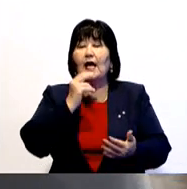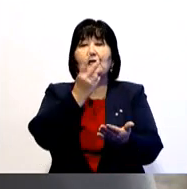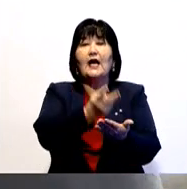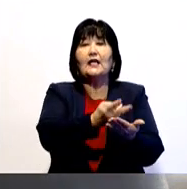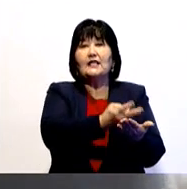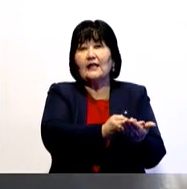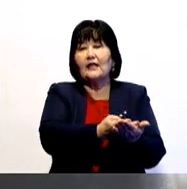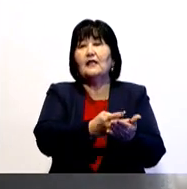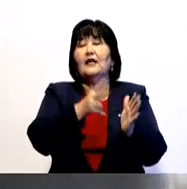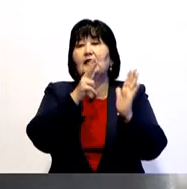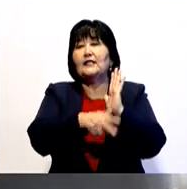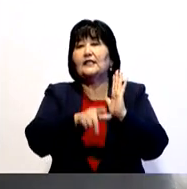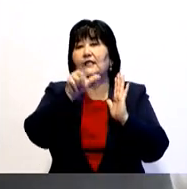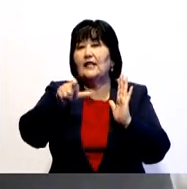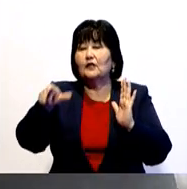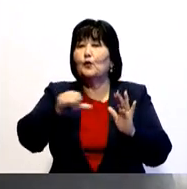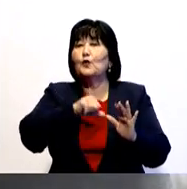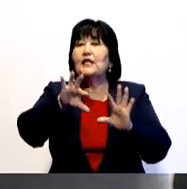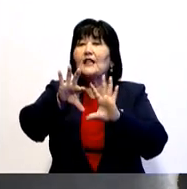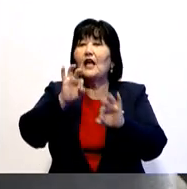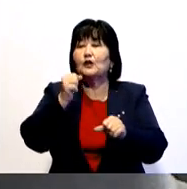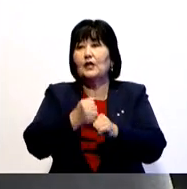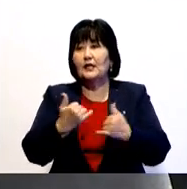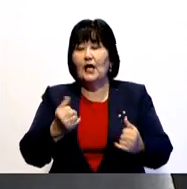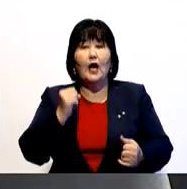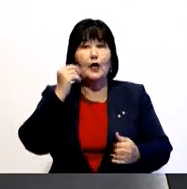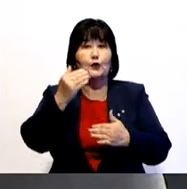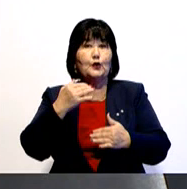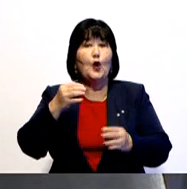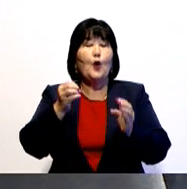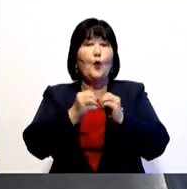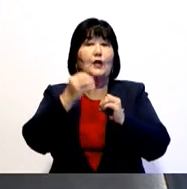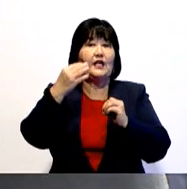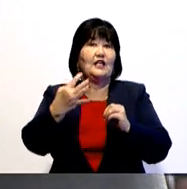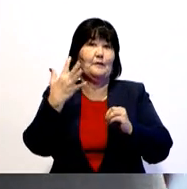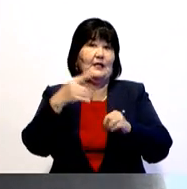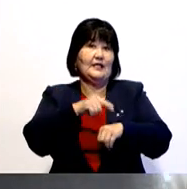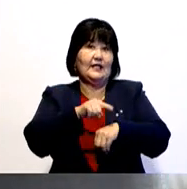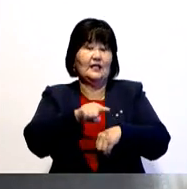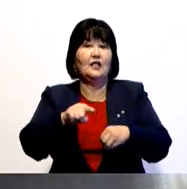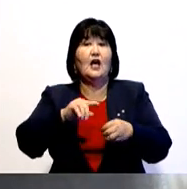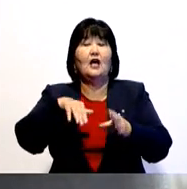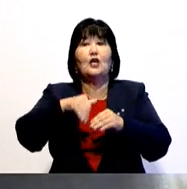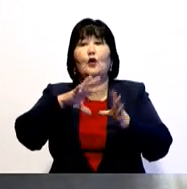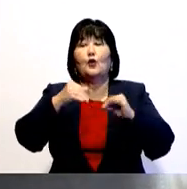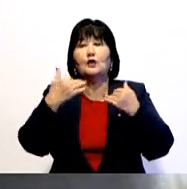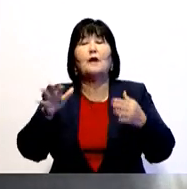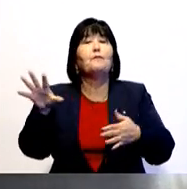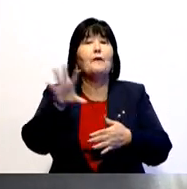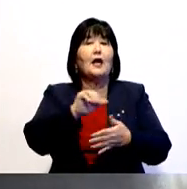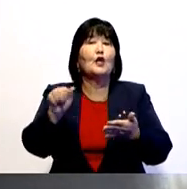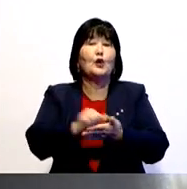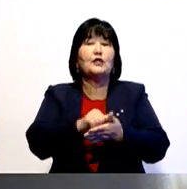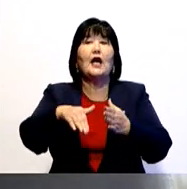80 сайлаушы өз таңдауын жасап, жаңа түске дейін 10:45-ке дейін сайлау қорытындысы шығып, барлық құжаттарын